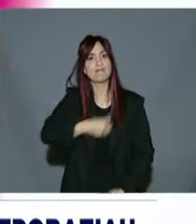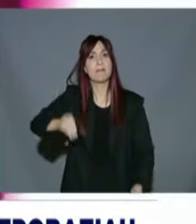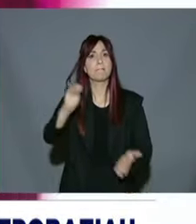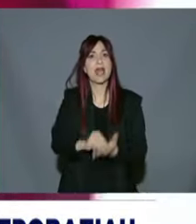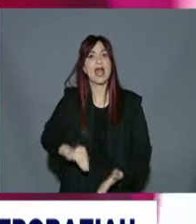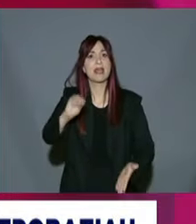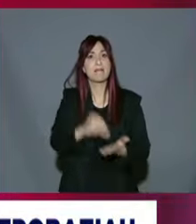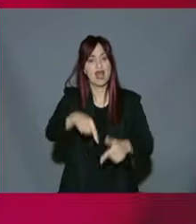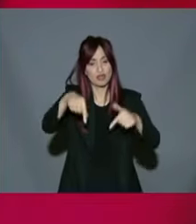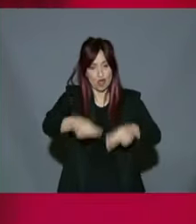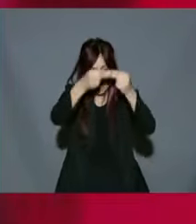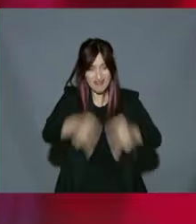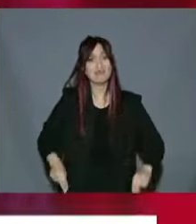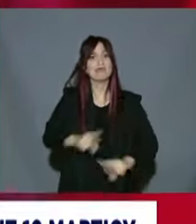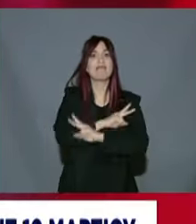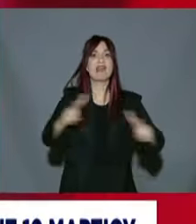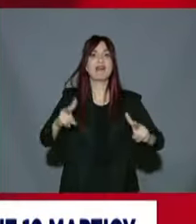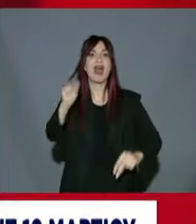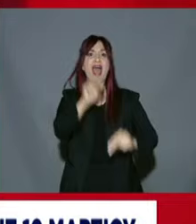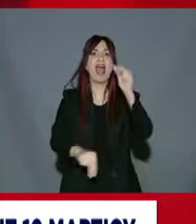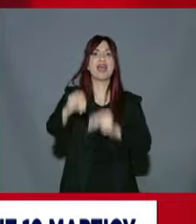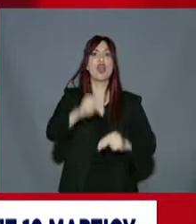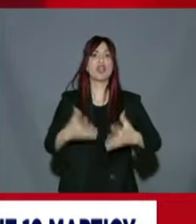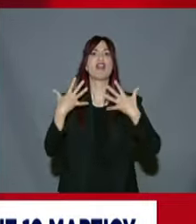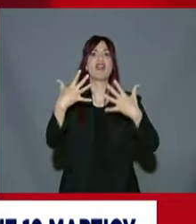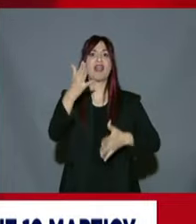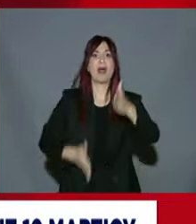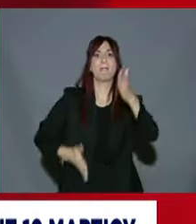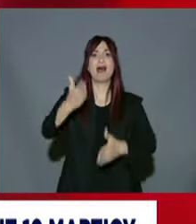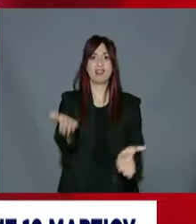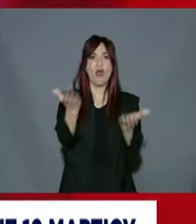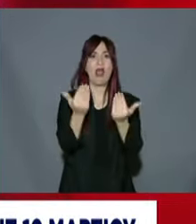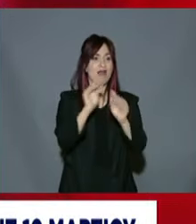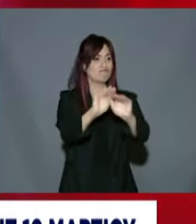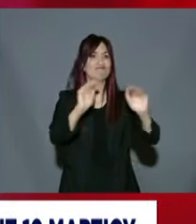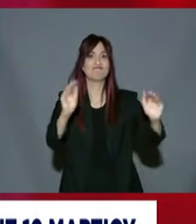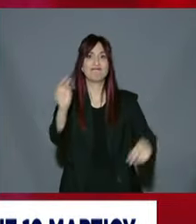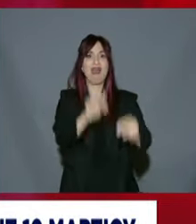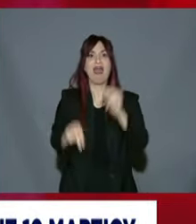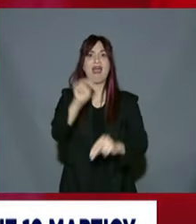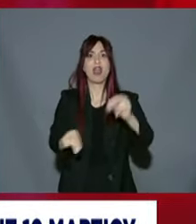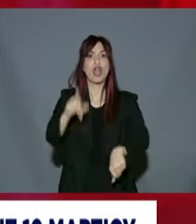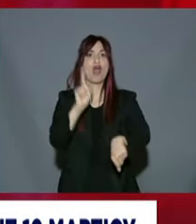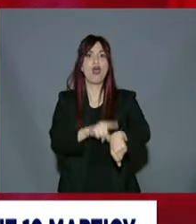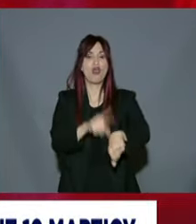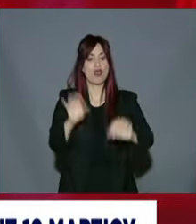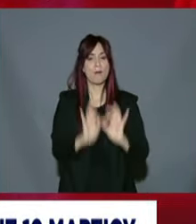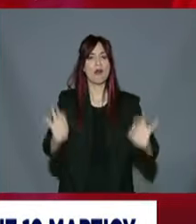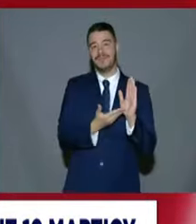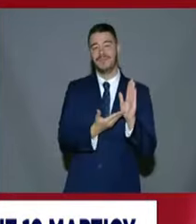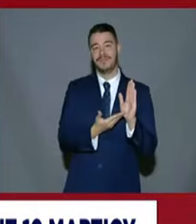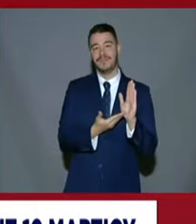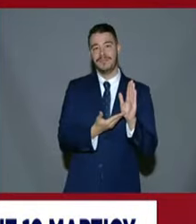καθαρές λύσεις τώρα. Εκλογή Προέδρου στις 10 Μαρτίου, ώστε ο νικητής να έχει χρόνο για τη δύσκολη μάχη των